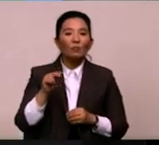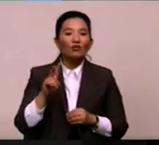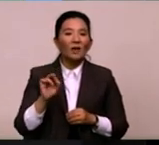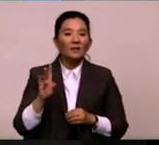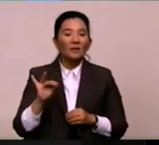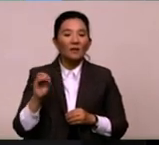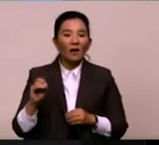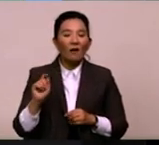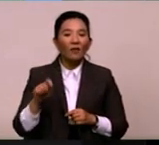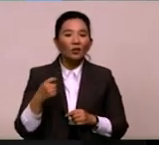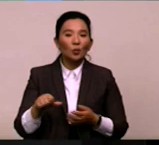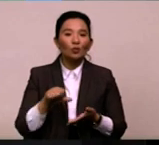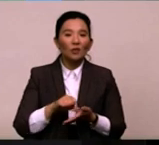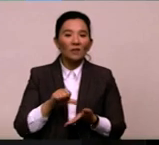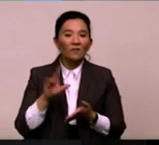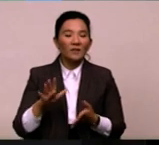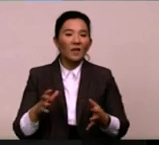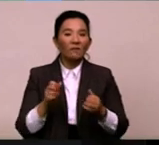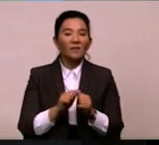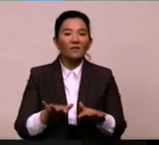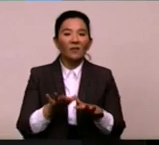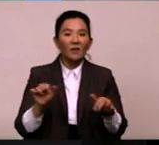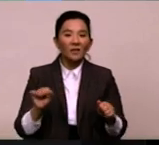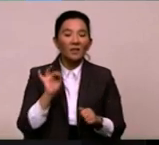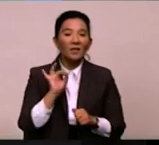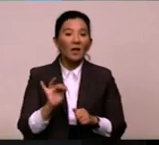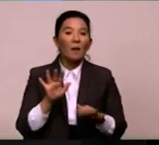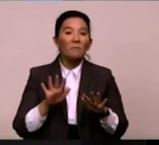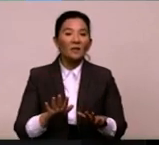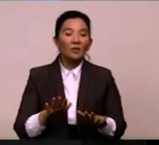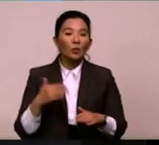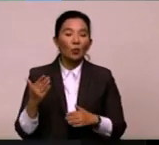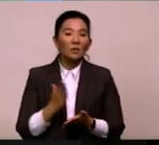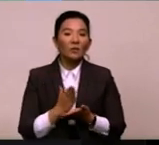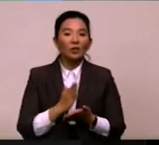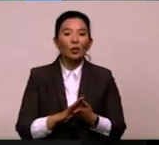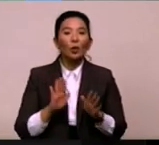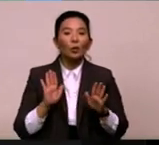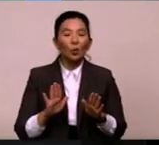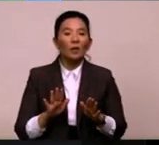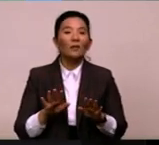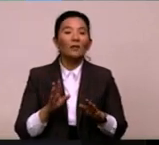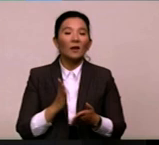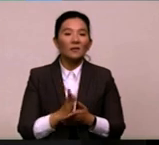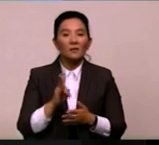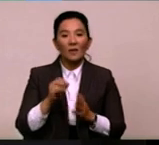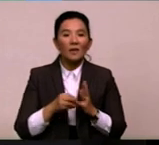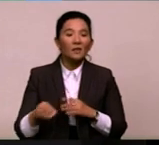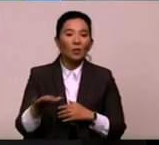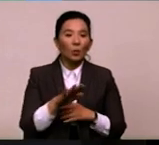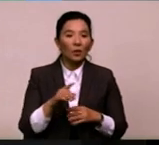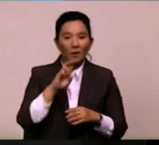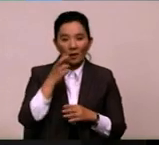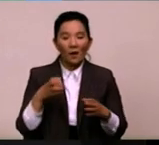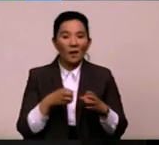вожди племен участвовали в захвате власти, значит, и месторасположение их тоже находилось на территории